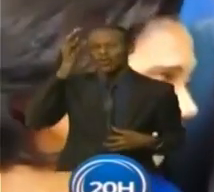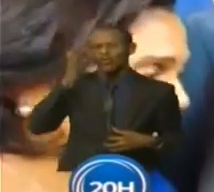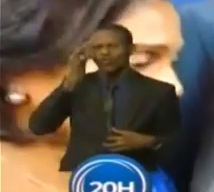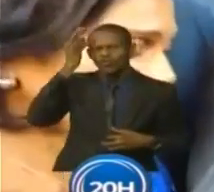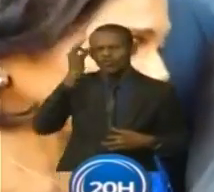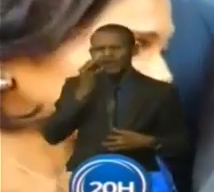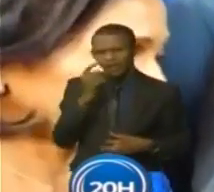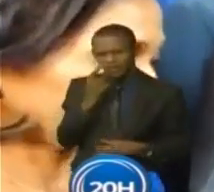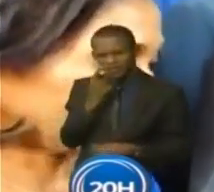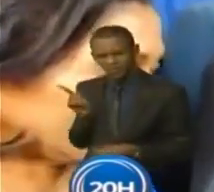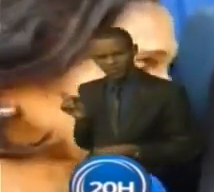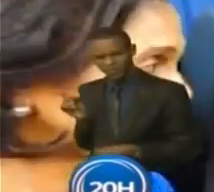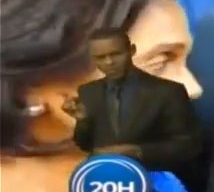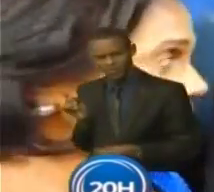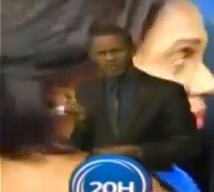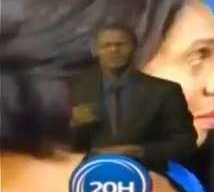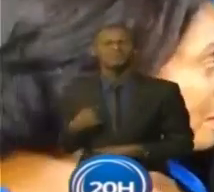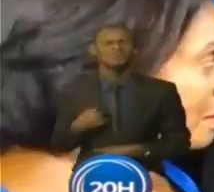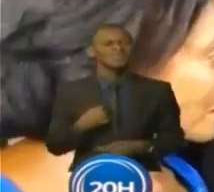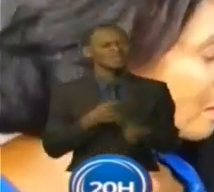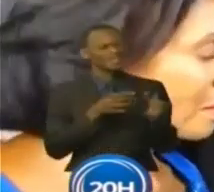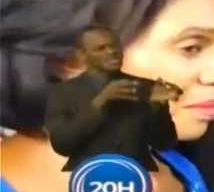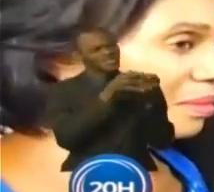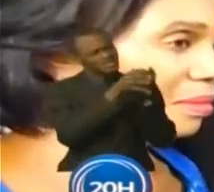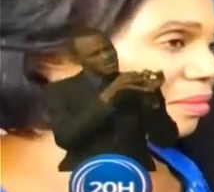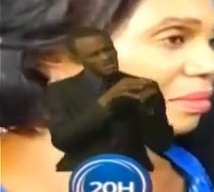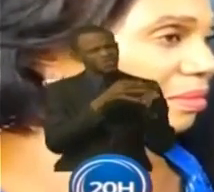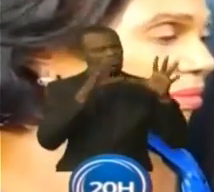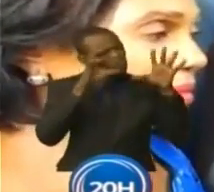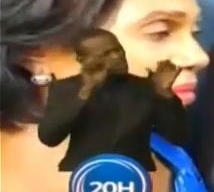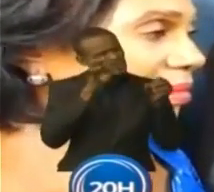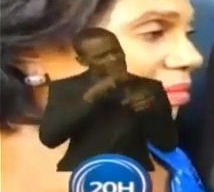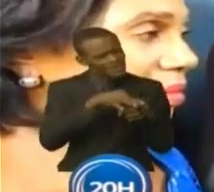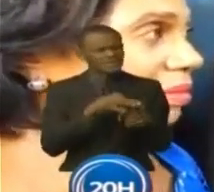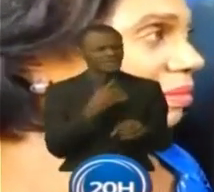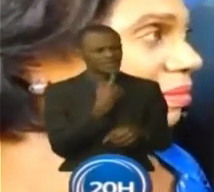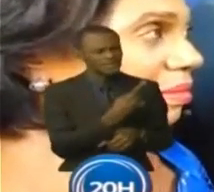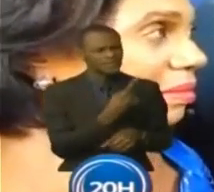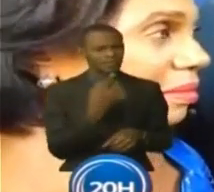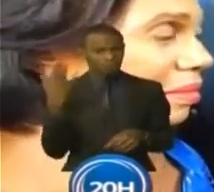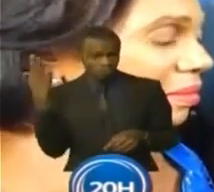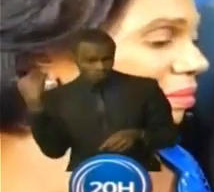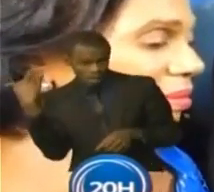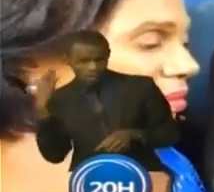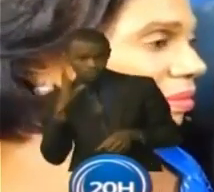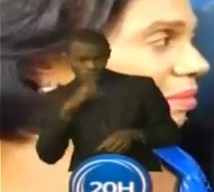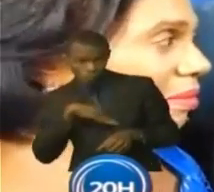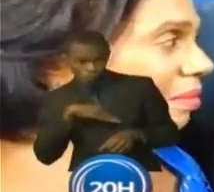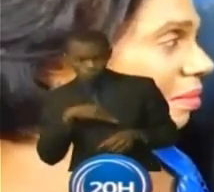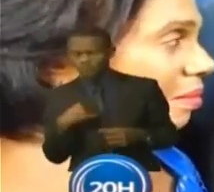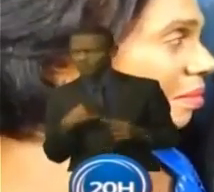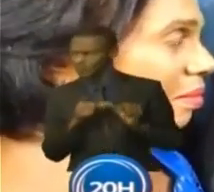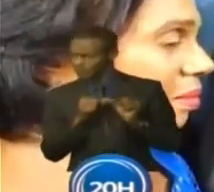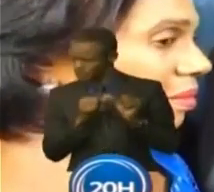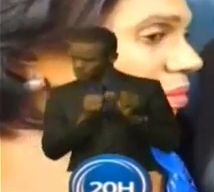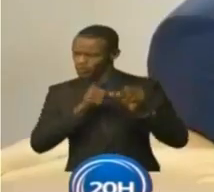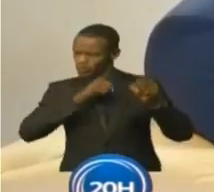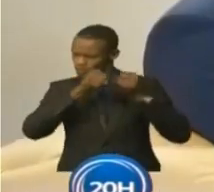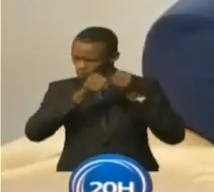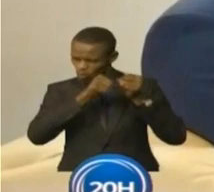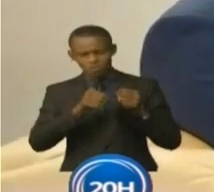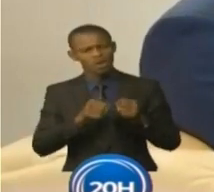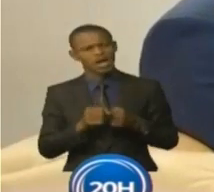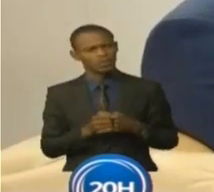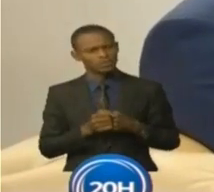CENI, ma présence ici, ma candidature, c'est pour continuer les combats de la transparence, de la vérité des urnes.